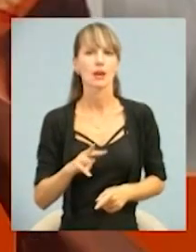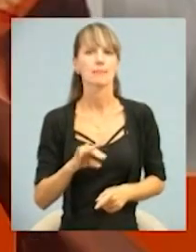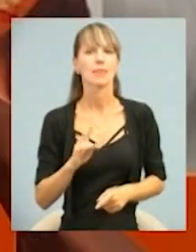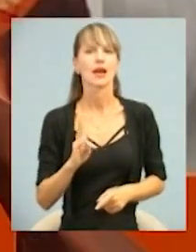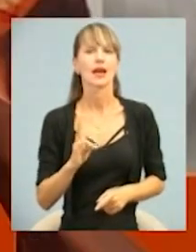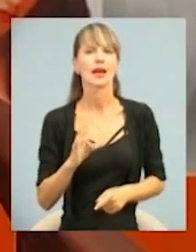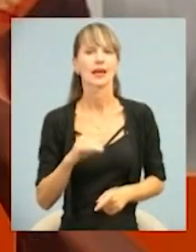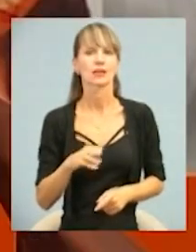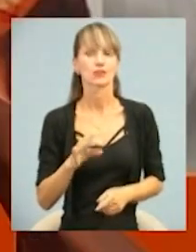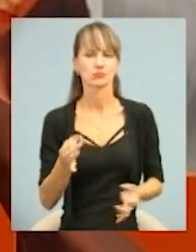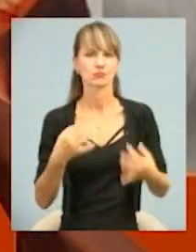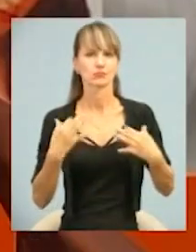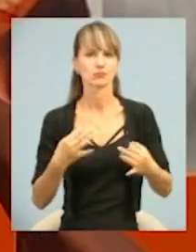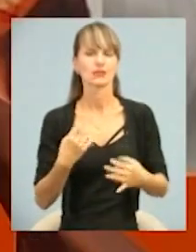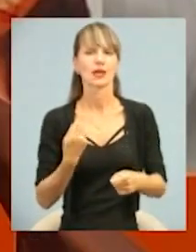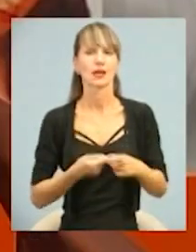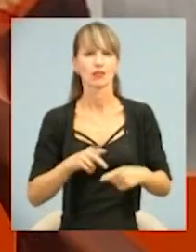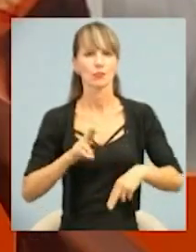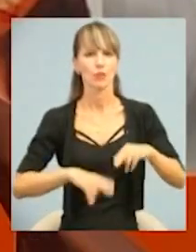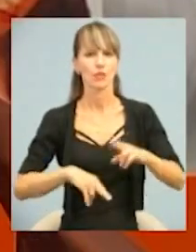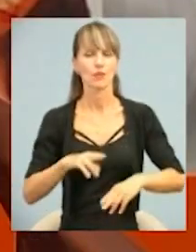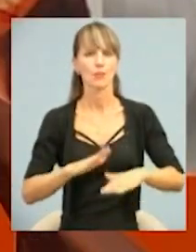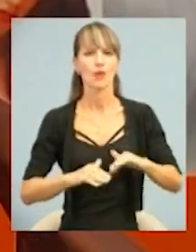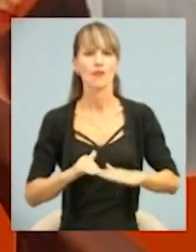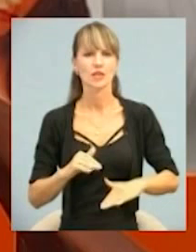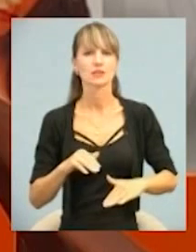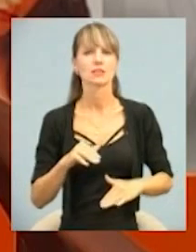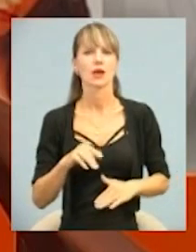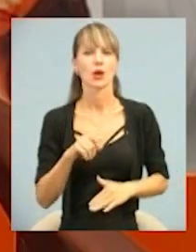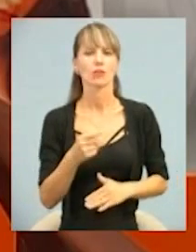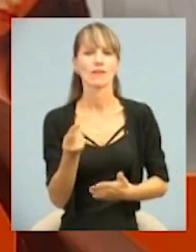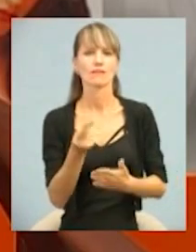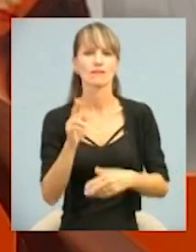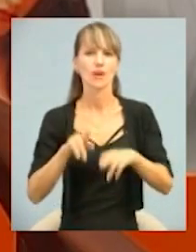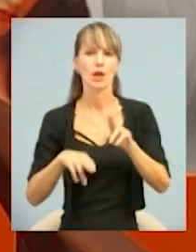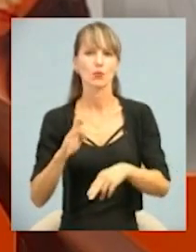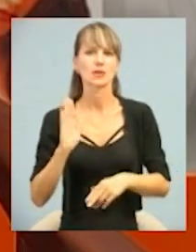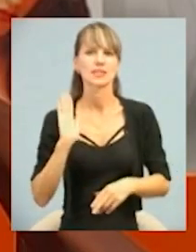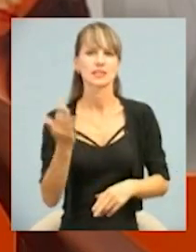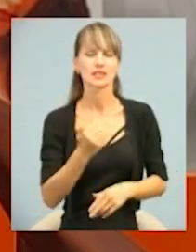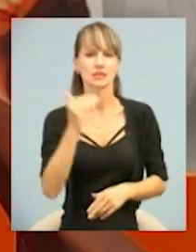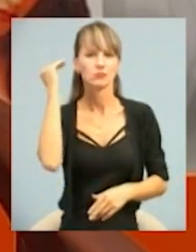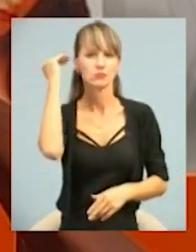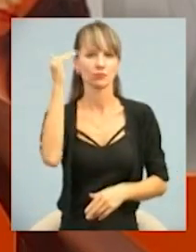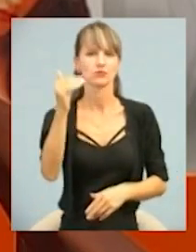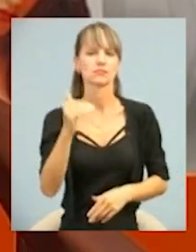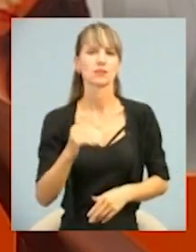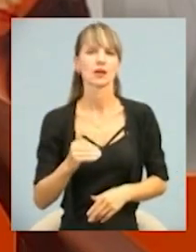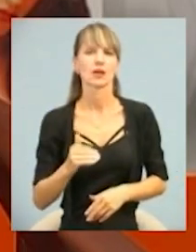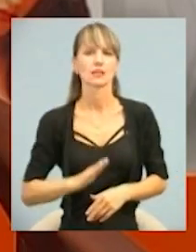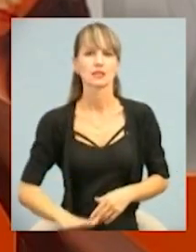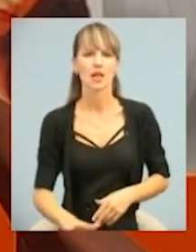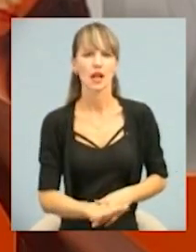розповідай. Маляр – це будівнича професія. Маляр, він не фарбує стіни, підлогу, стелю,